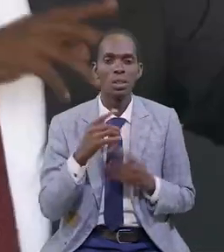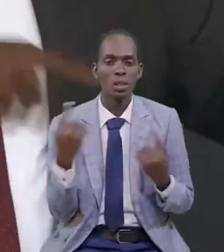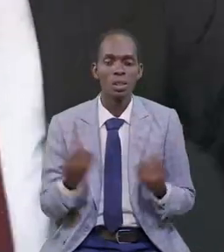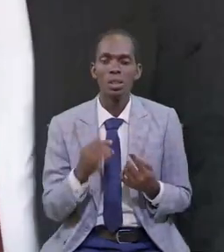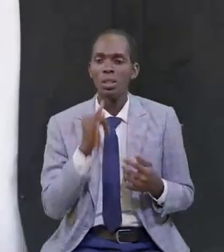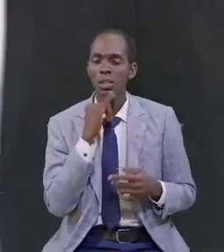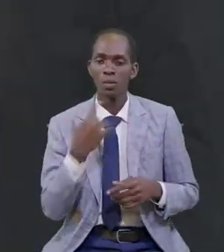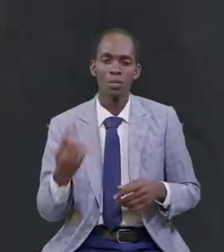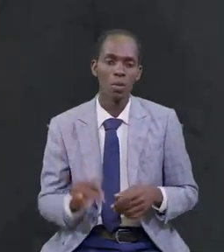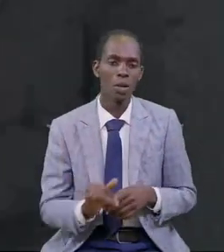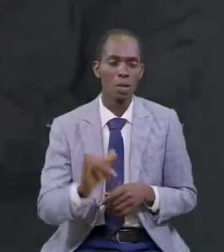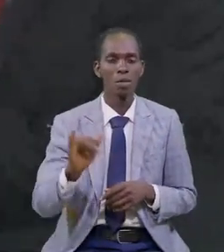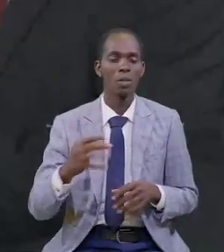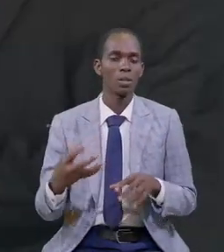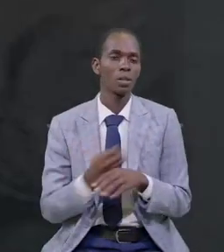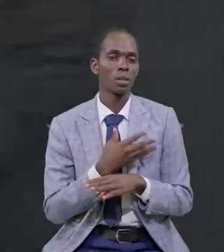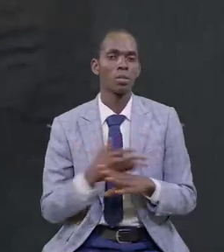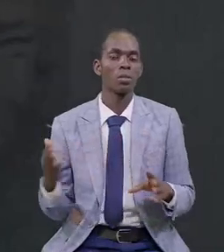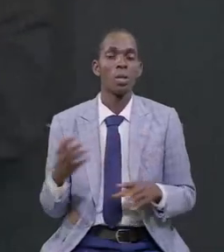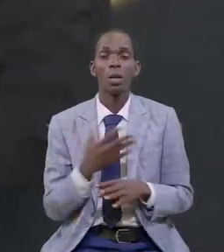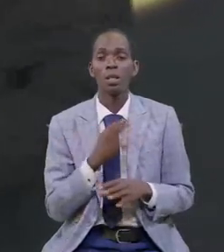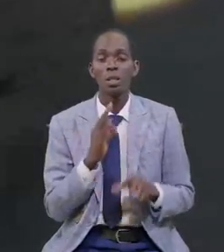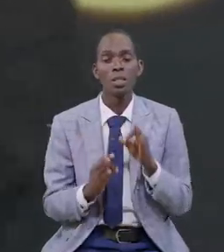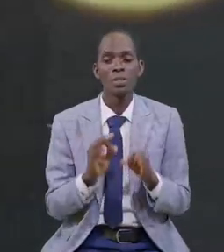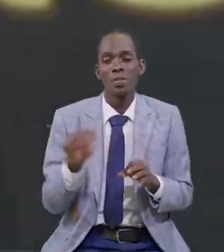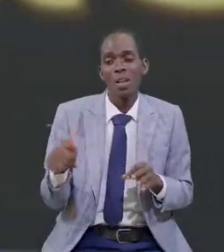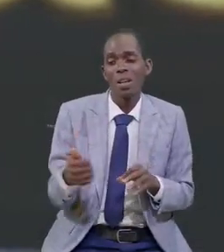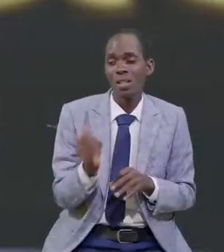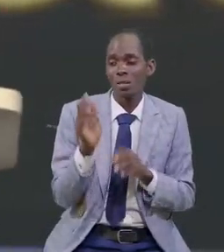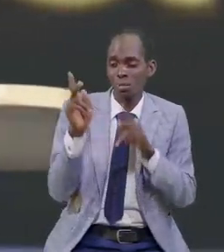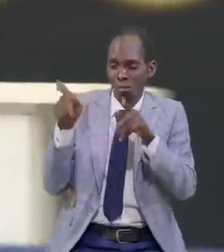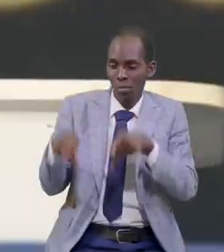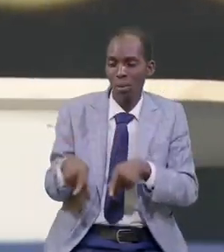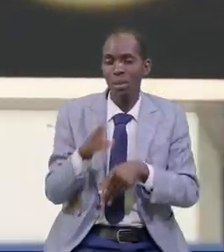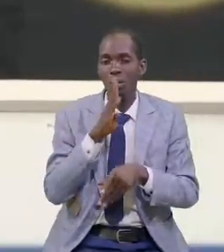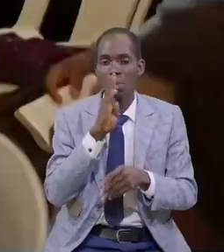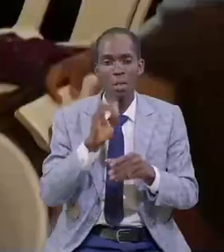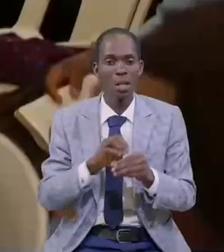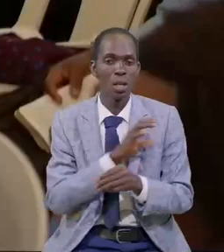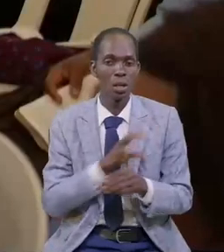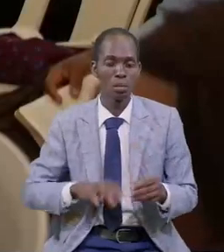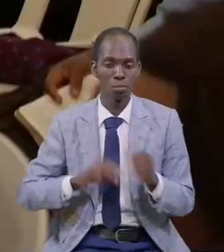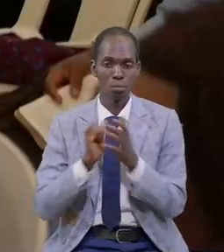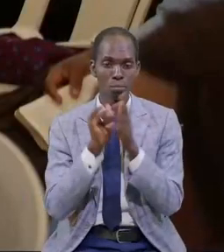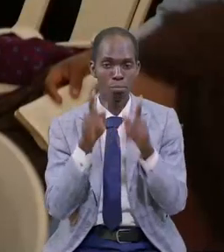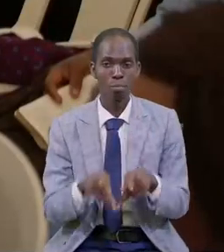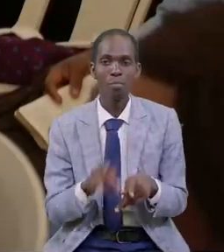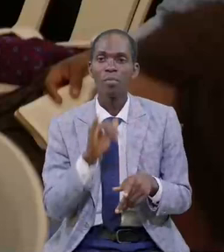jamais ôtés et il sont transformés si quelqu'un est en Christ il est une nouvelle